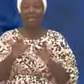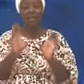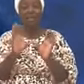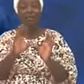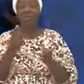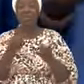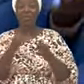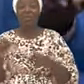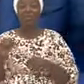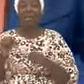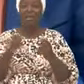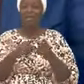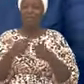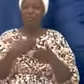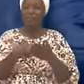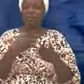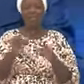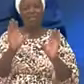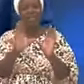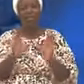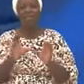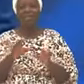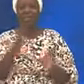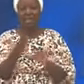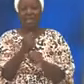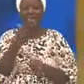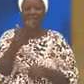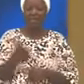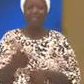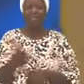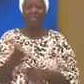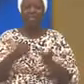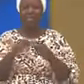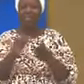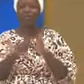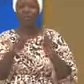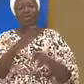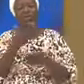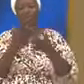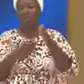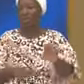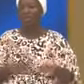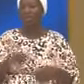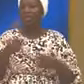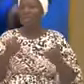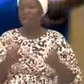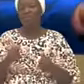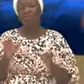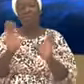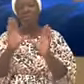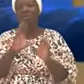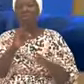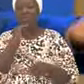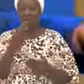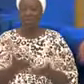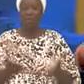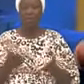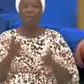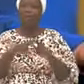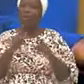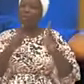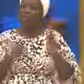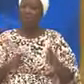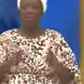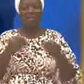hélas passer des appels diplôme quand ledit provient on dit qu'il est mort le diplôme est là mais la